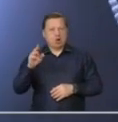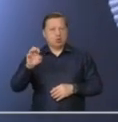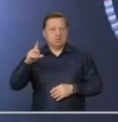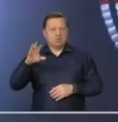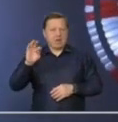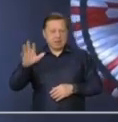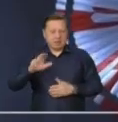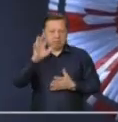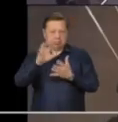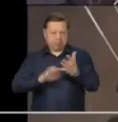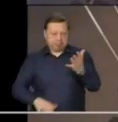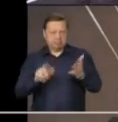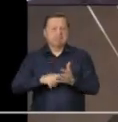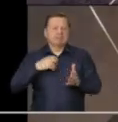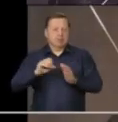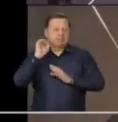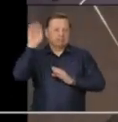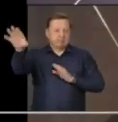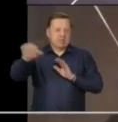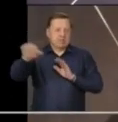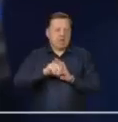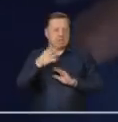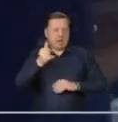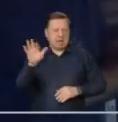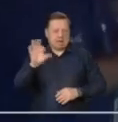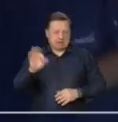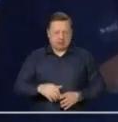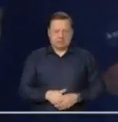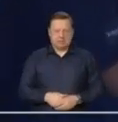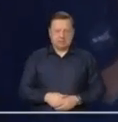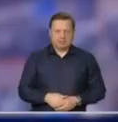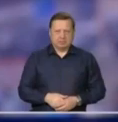w kosmos. Wiemy, jaką wiadomość wysłali na Marsa inżynierowie NASA.